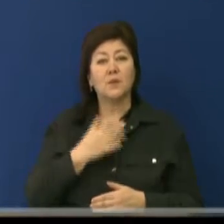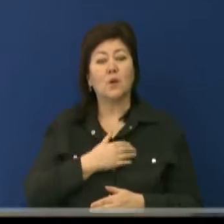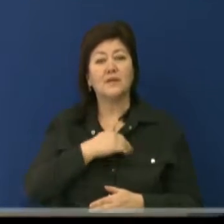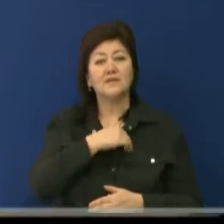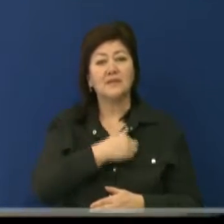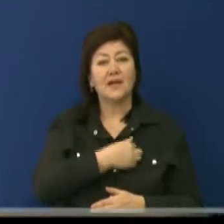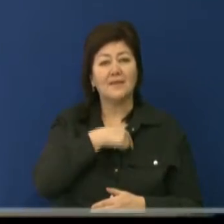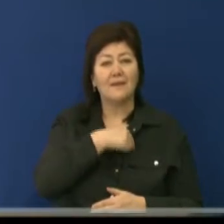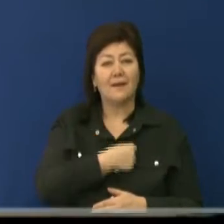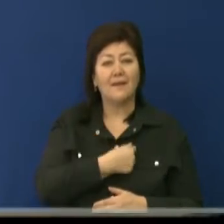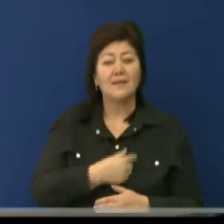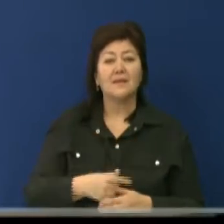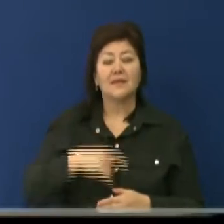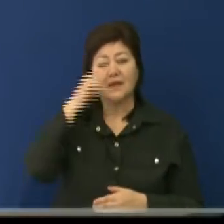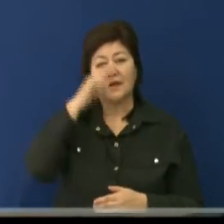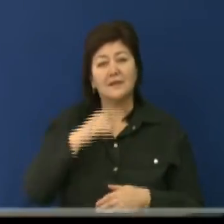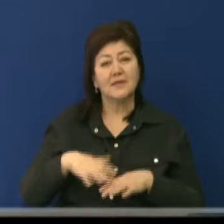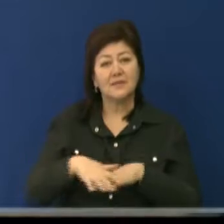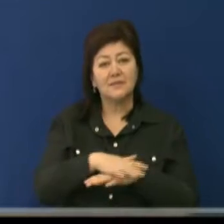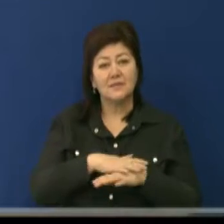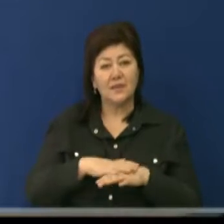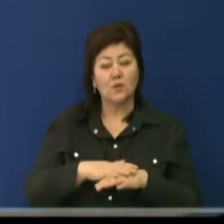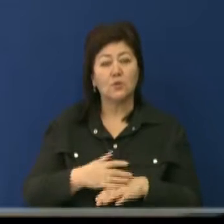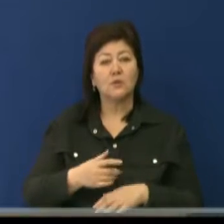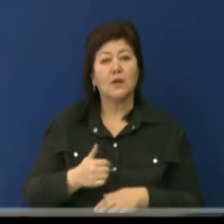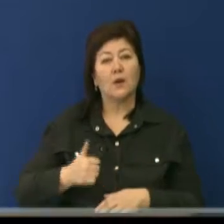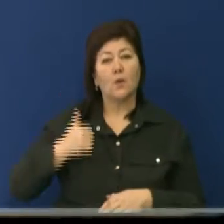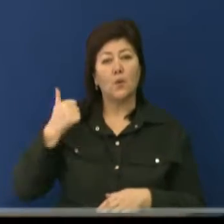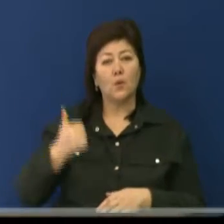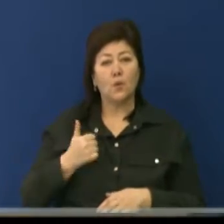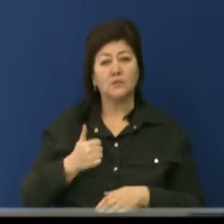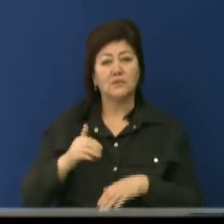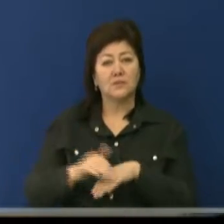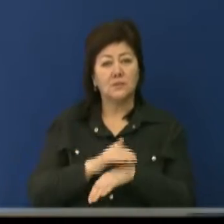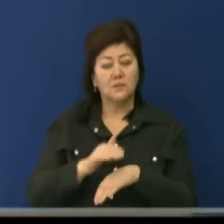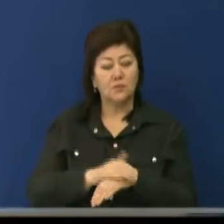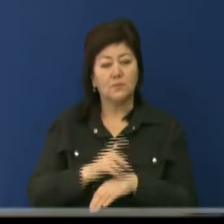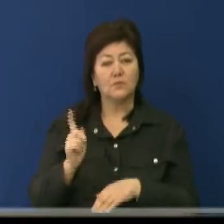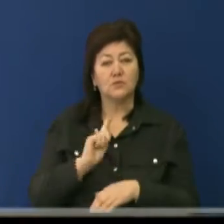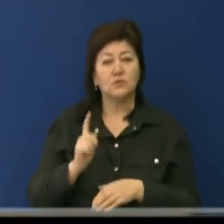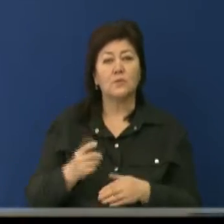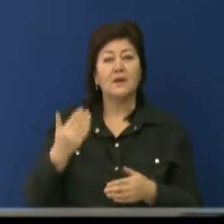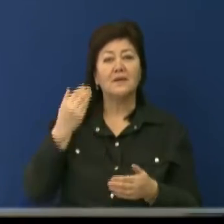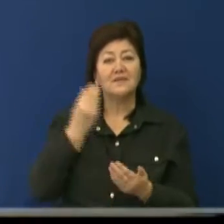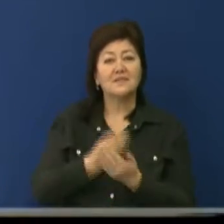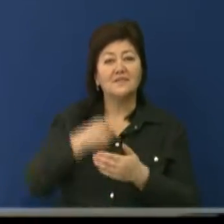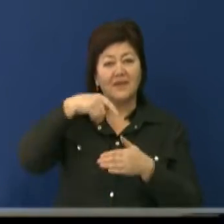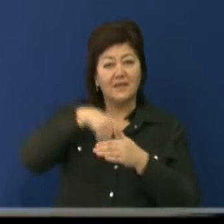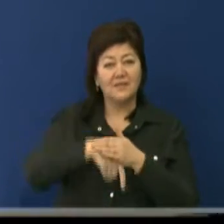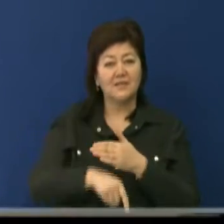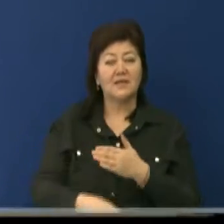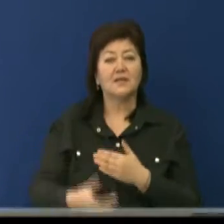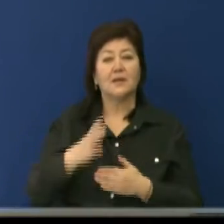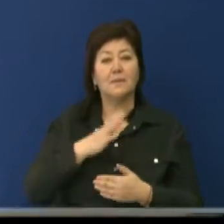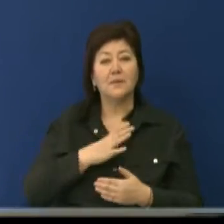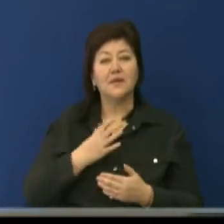казахский народ, народ отзывчивый, народ добрый, но и гордый, обратил богатство своих недр на свое благо, на